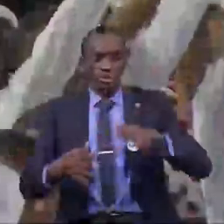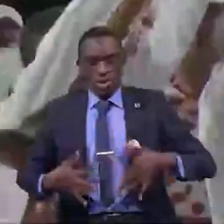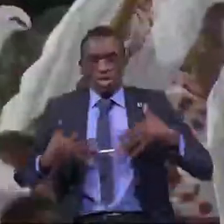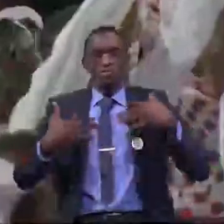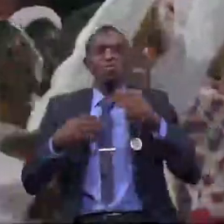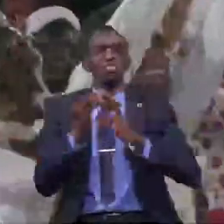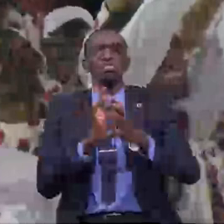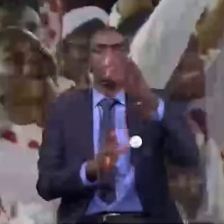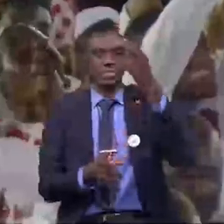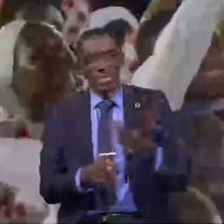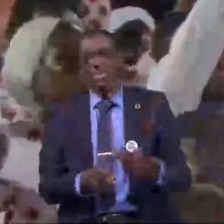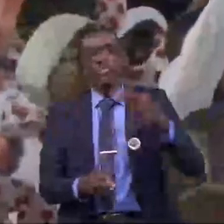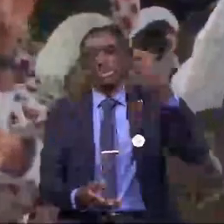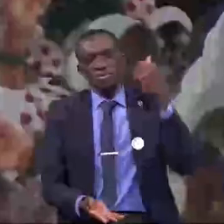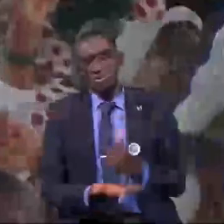vie.